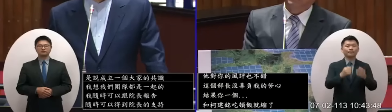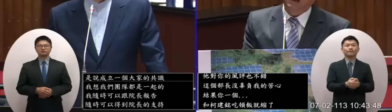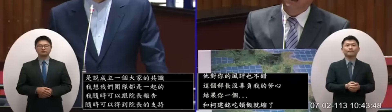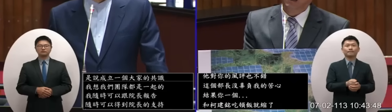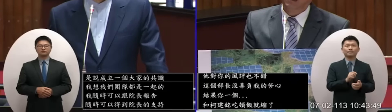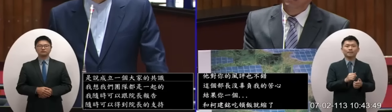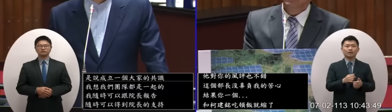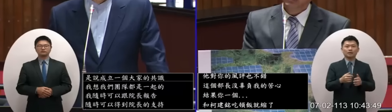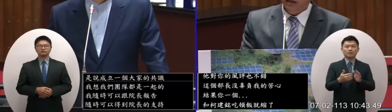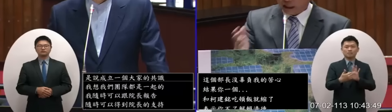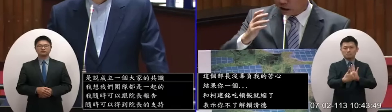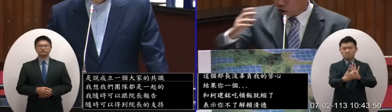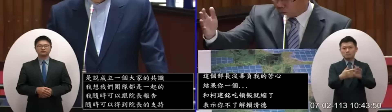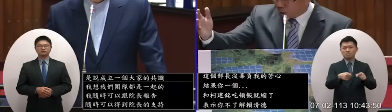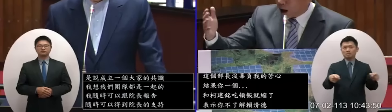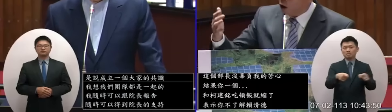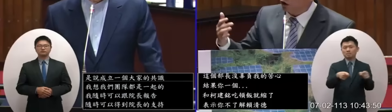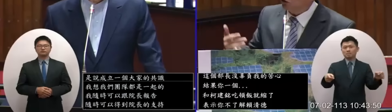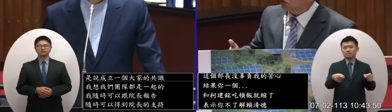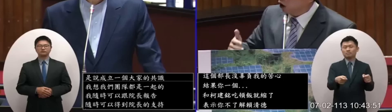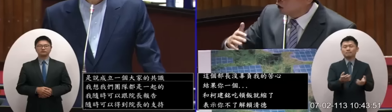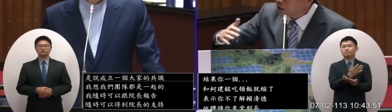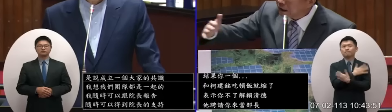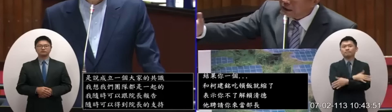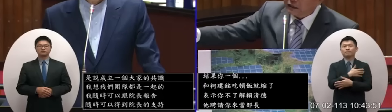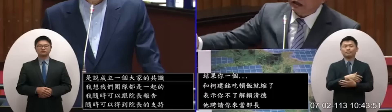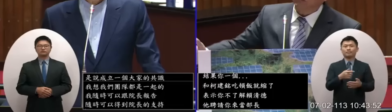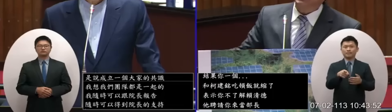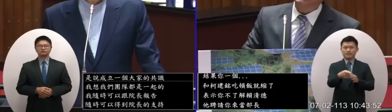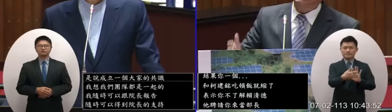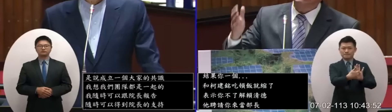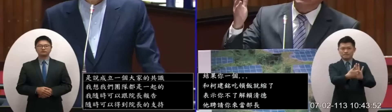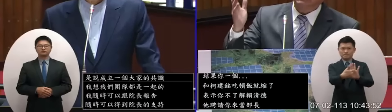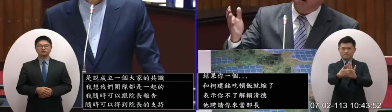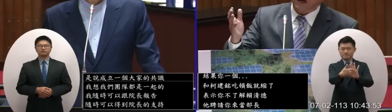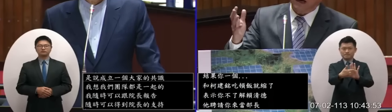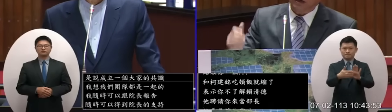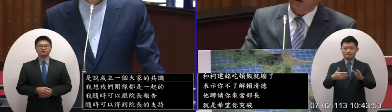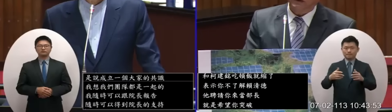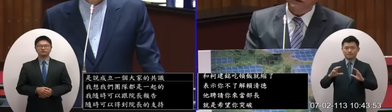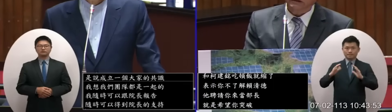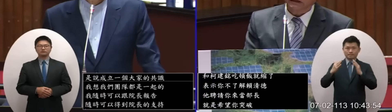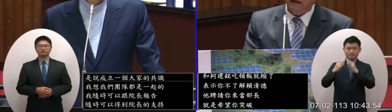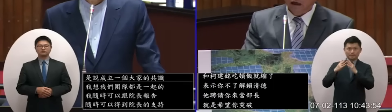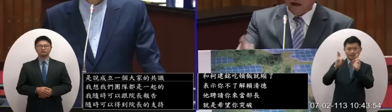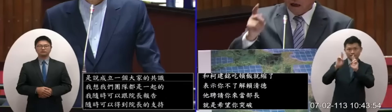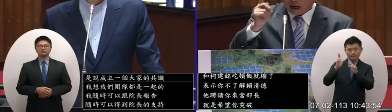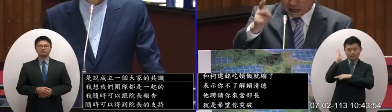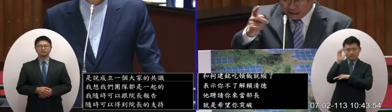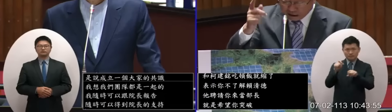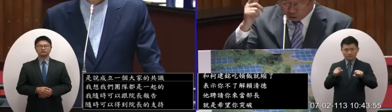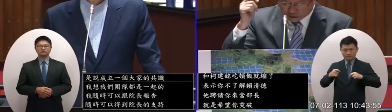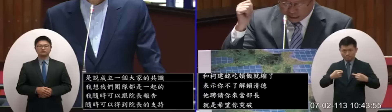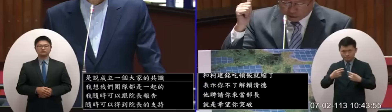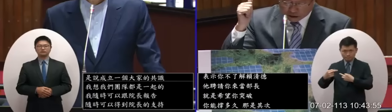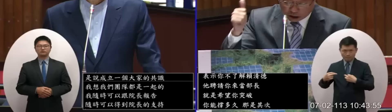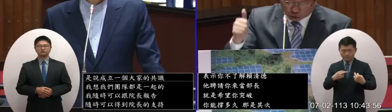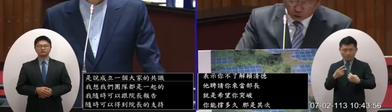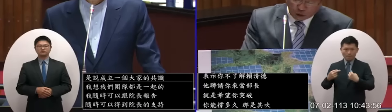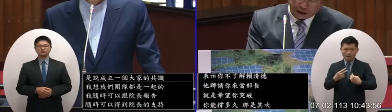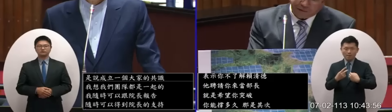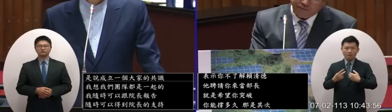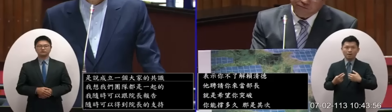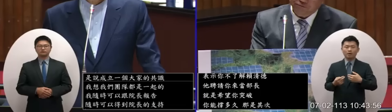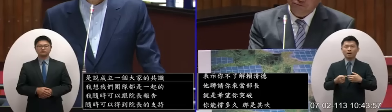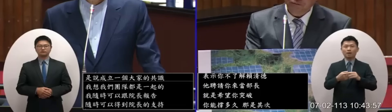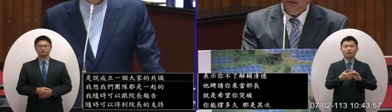础啊。你去突破，予伊有空间来调整整个国家的能源政策，安尼你对台湾提出贡